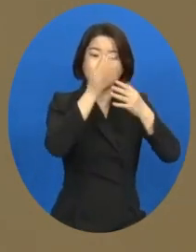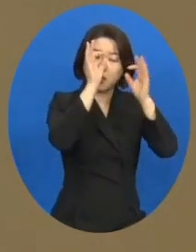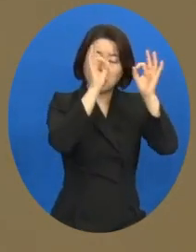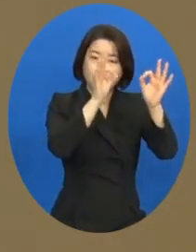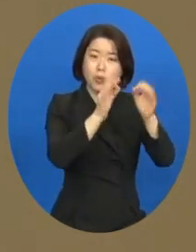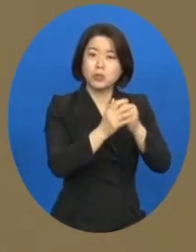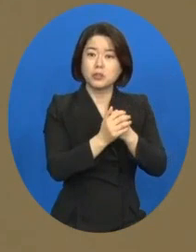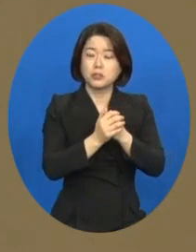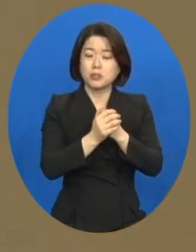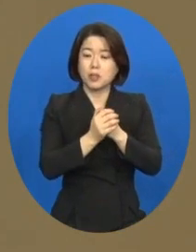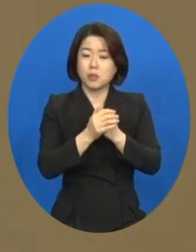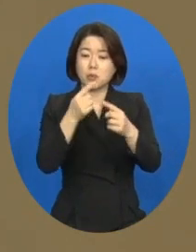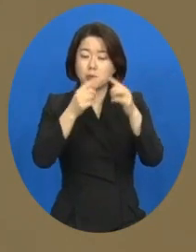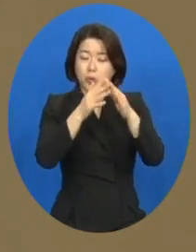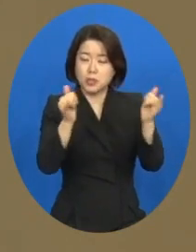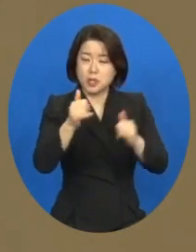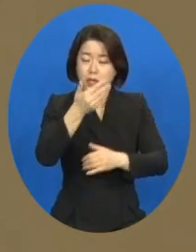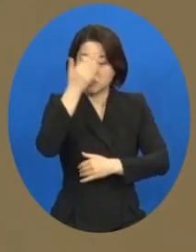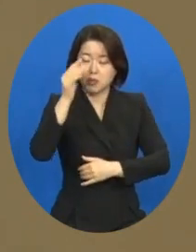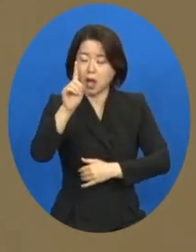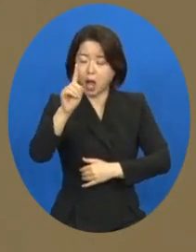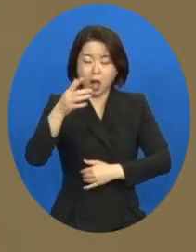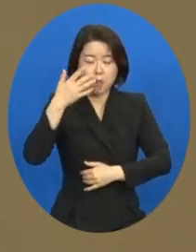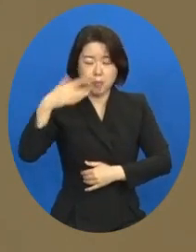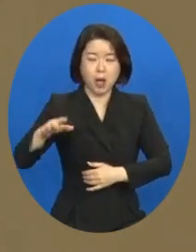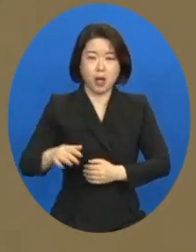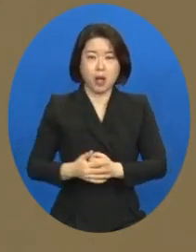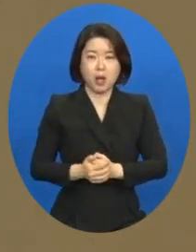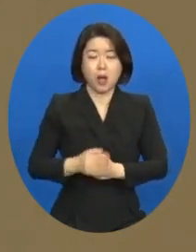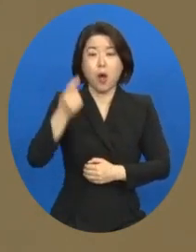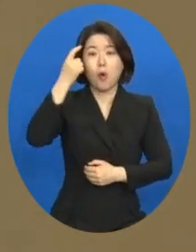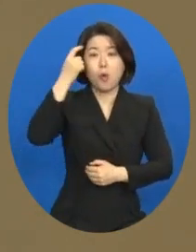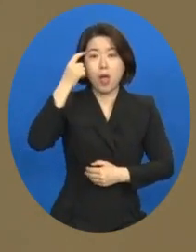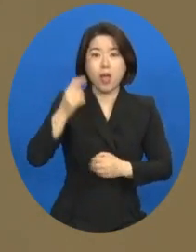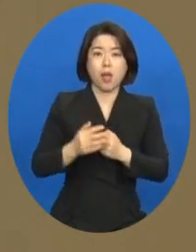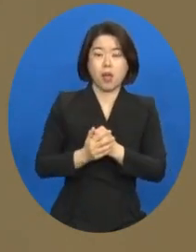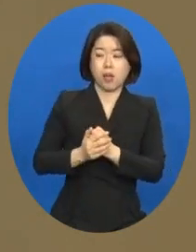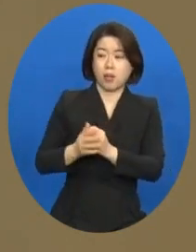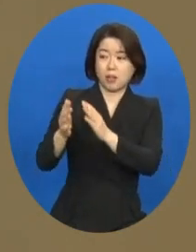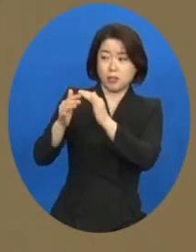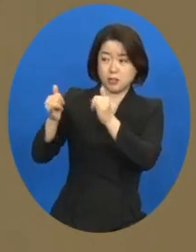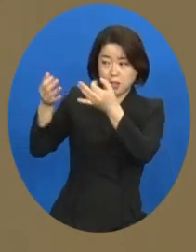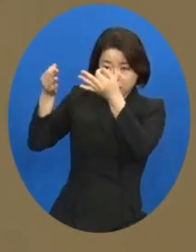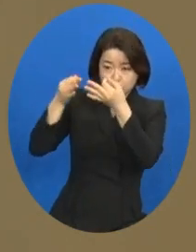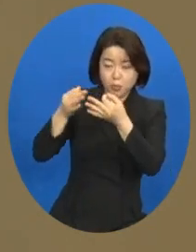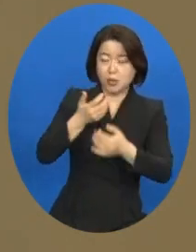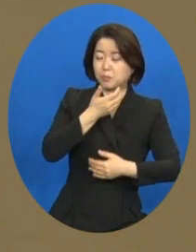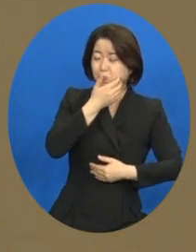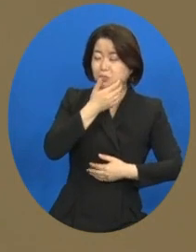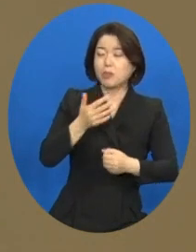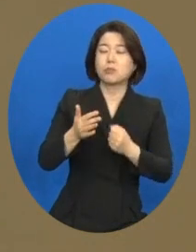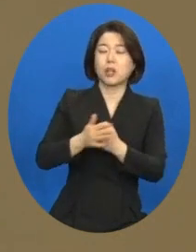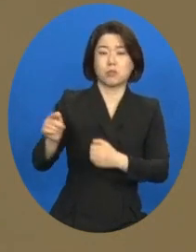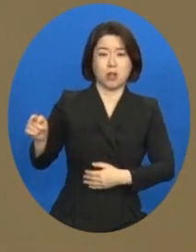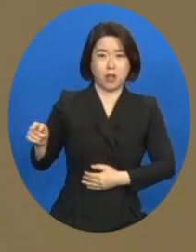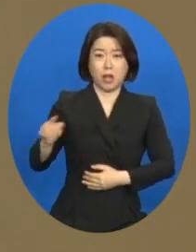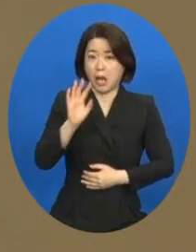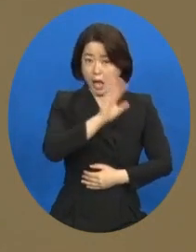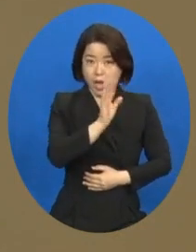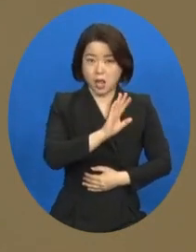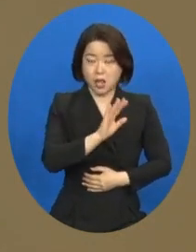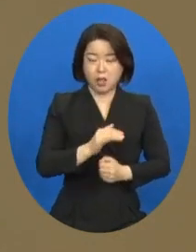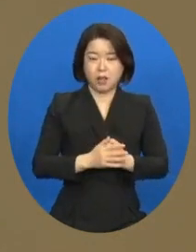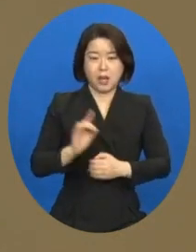청년이나 한 사람도 본 적이 없어요. 왜? 사람 보기에 부끄러우니까. 그러니까